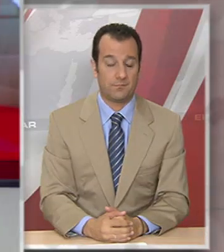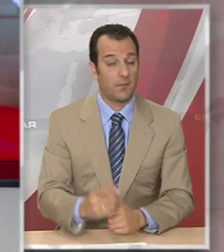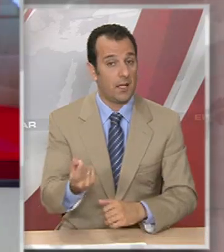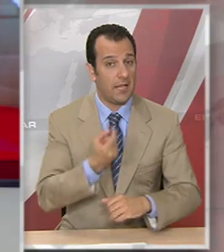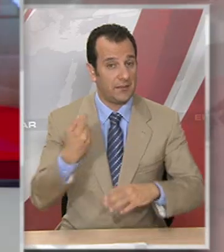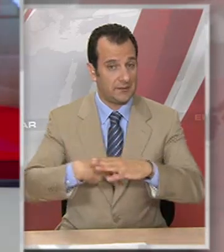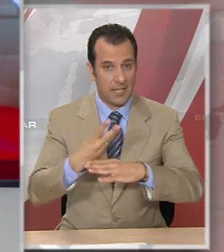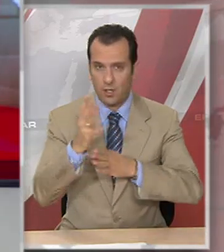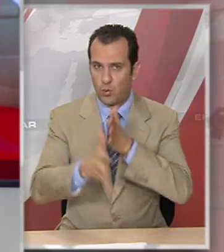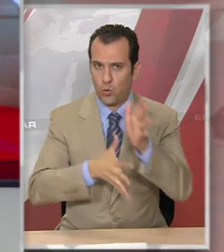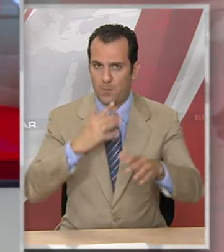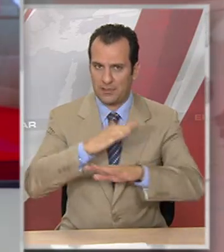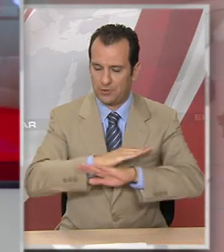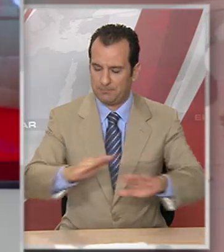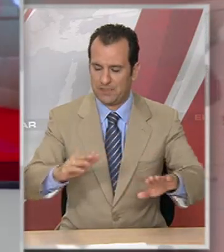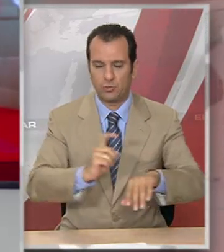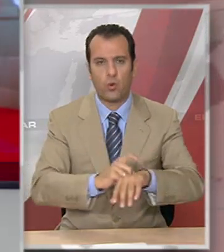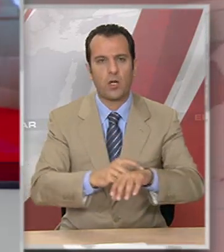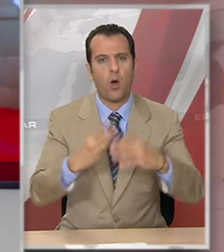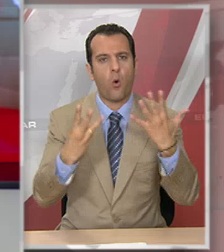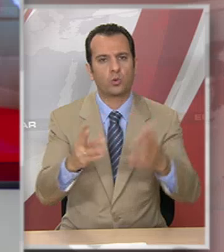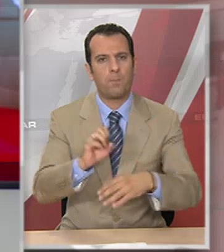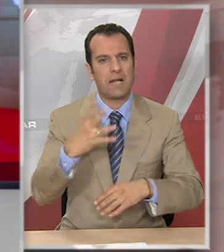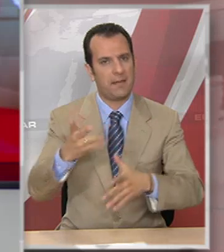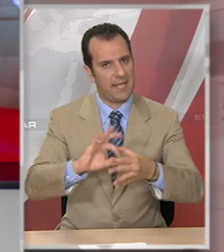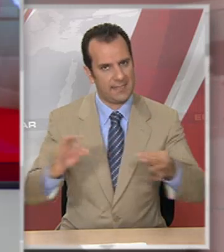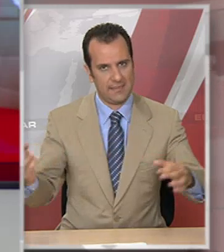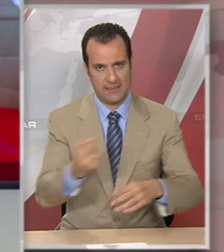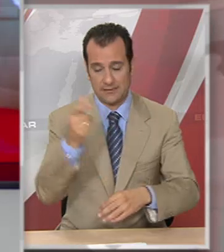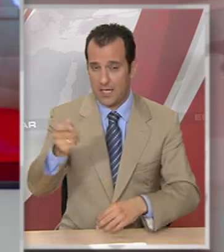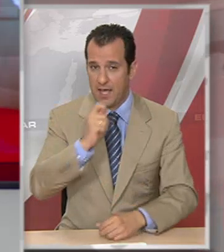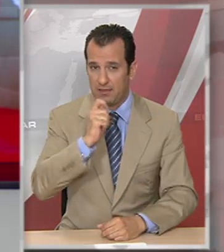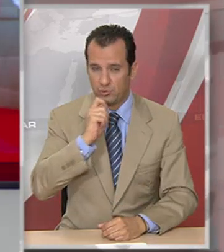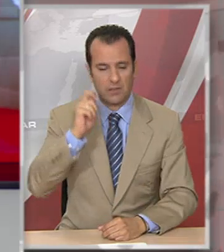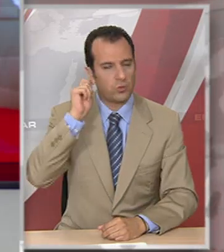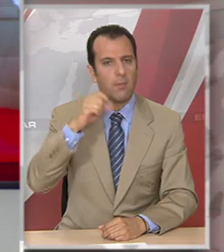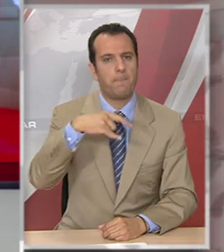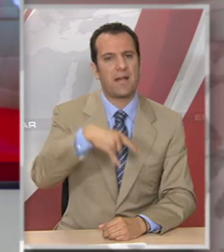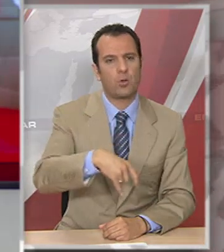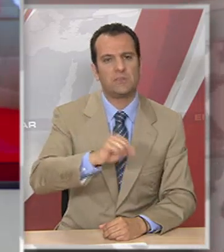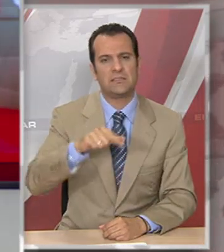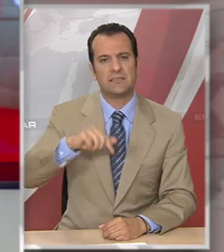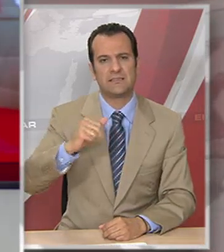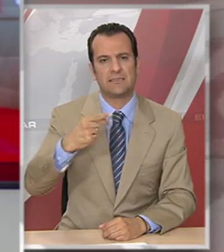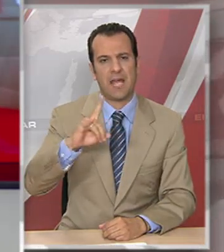Κυρίες και κύριοι, αυτές ήταν οι σημαντικότερες ειδήσεις μέχρι αυτή την ώρα. Περισσότερα και αναλυτικότερα τα νέα της μέρας απόψε στο κεντρικό δελτίο ειδήσεων του Star